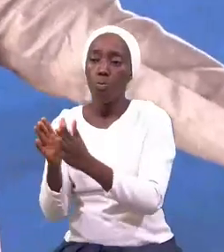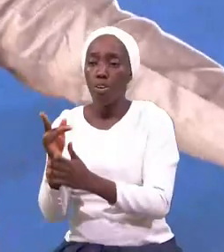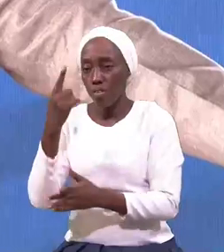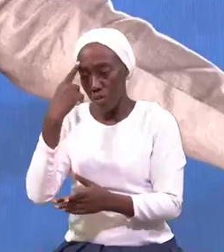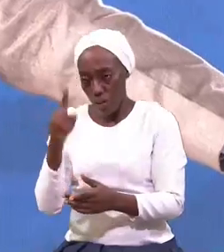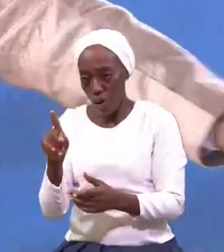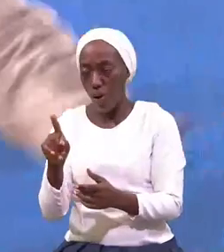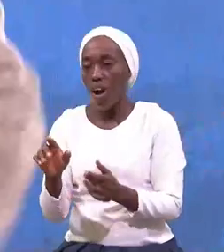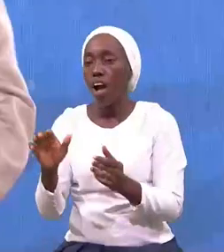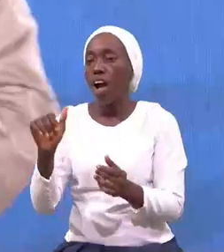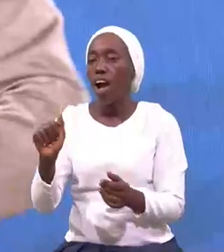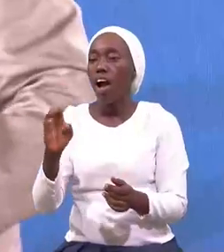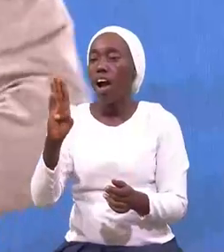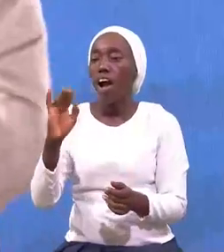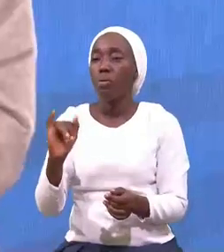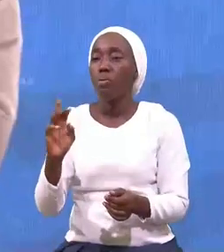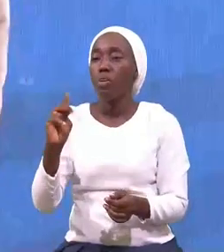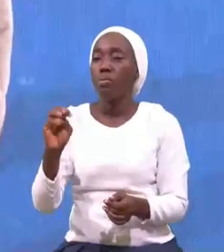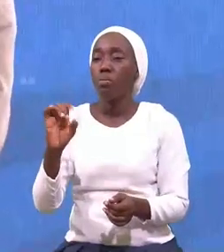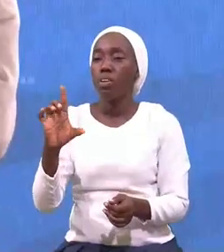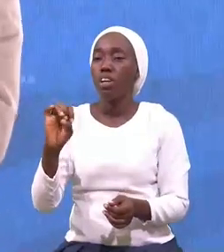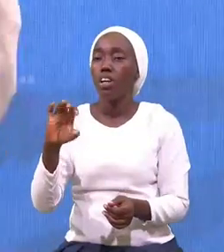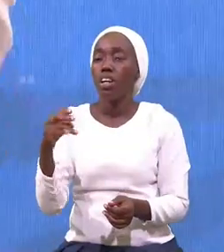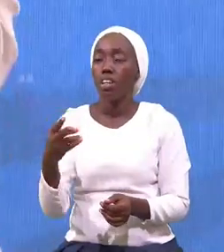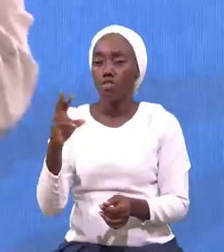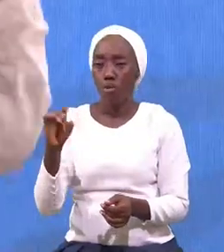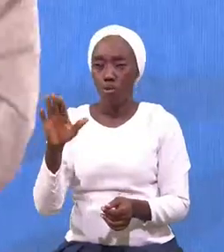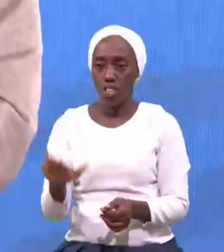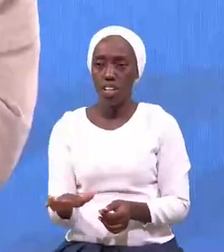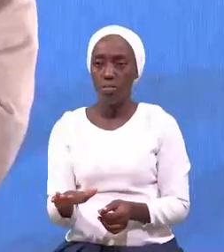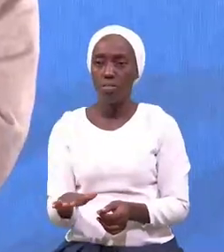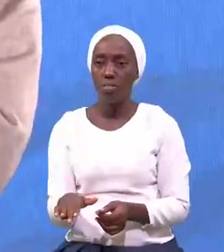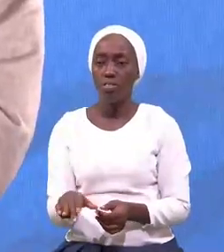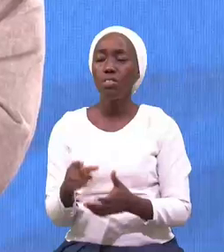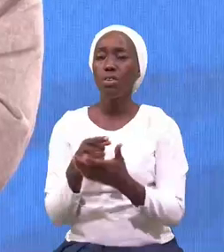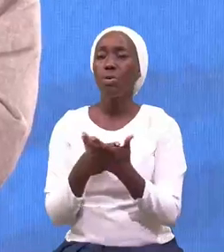Abraham qui n'a pas d'enfant va prier pour Abimélec qui n'a pas d'enfant.